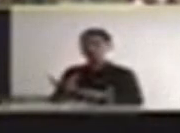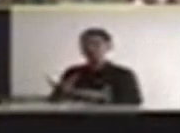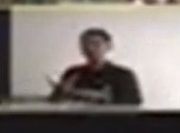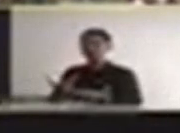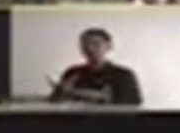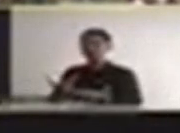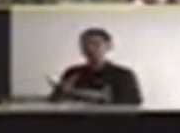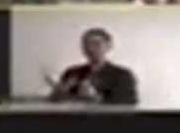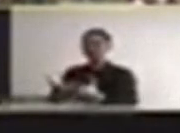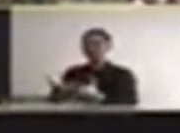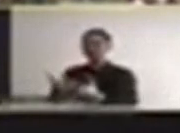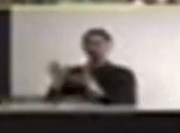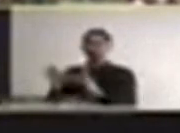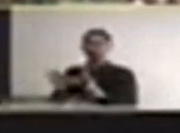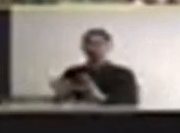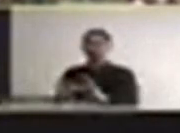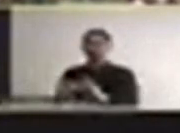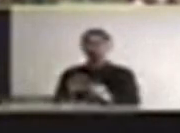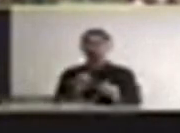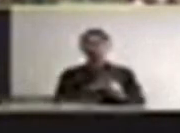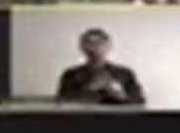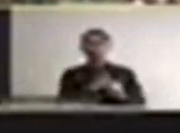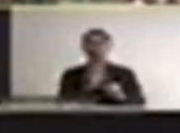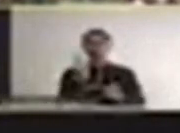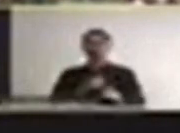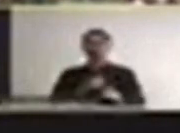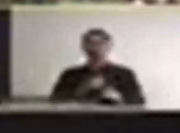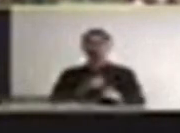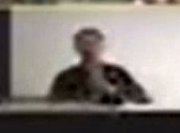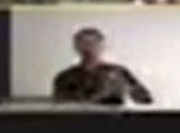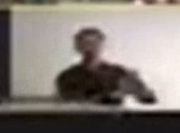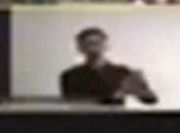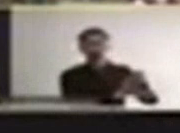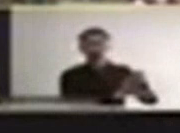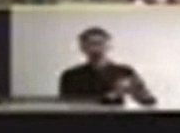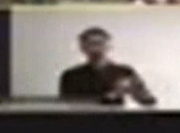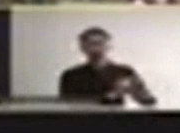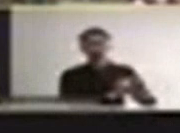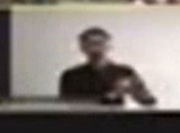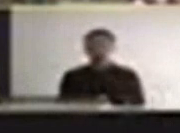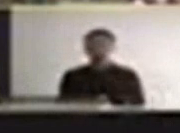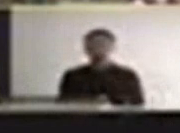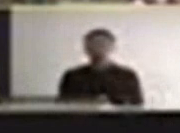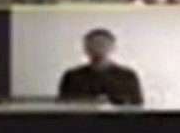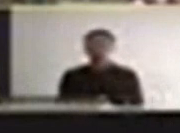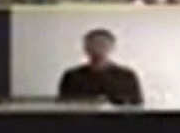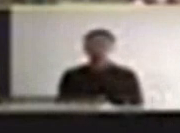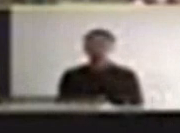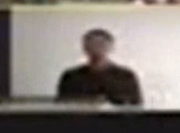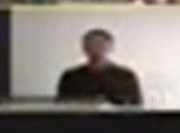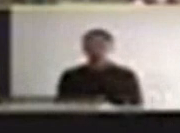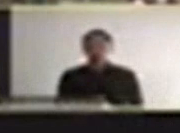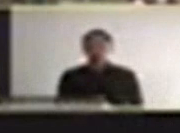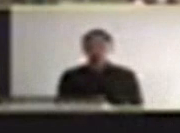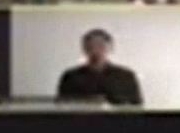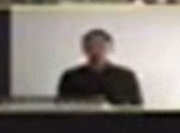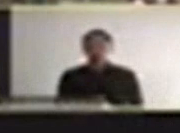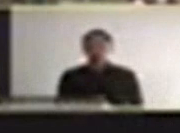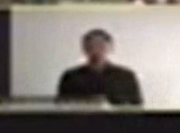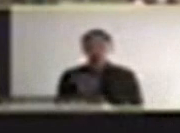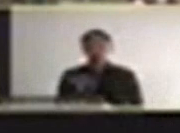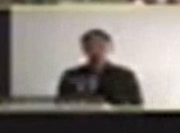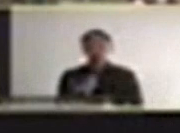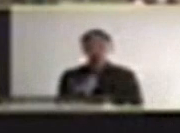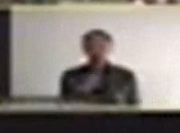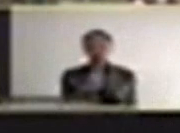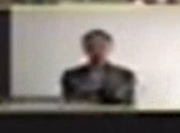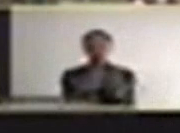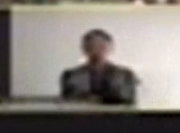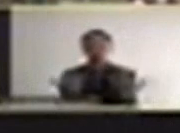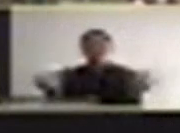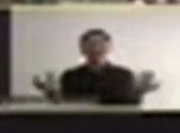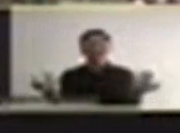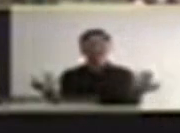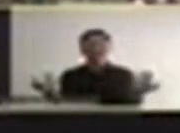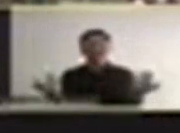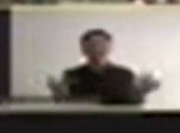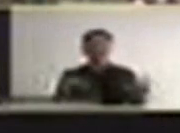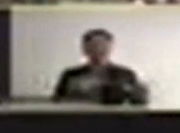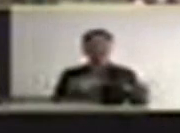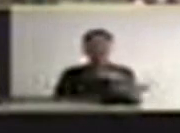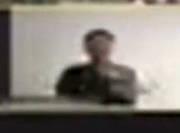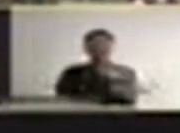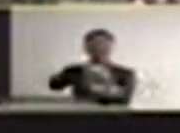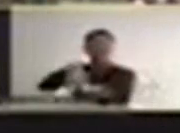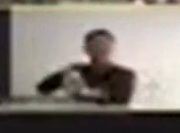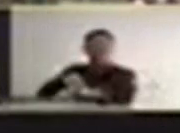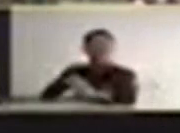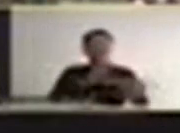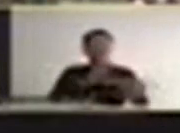soal satuan pendidikan tidak lepas dari keberadaannya di tengah-tengah masyarakat yang juga perlu